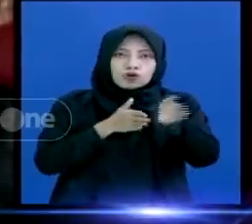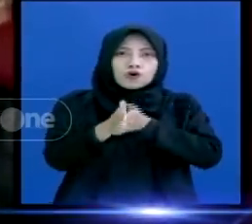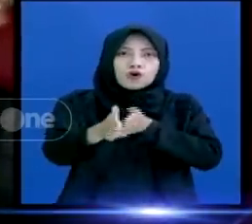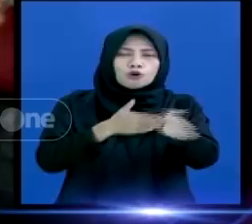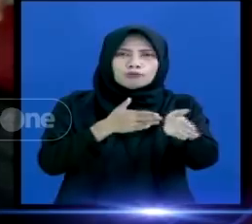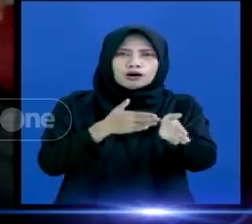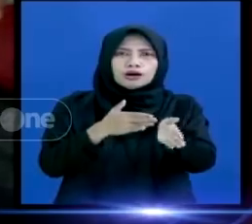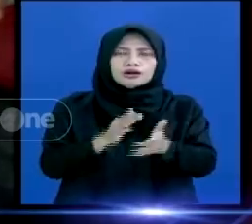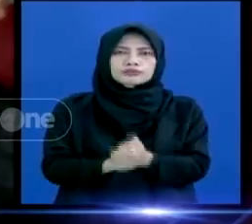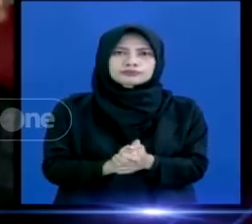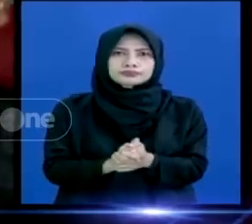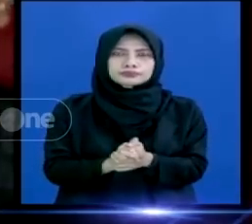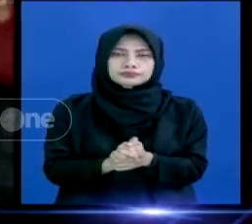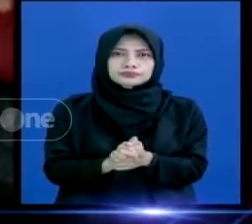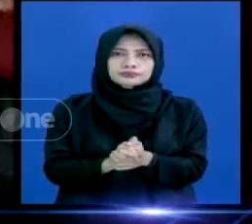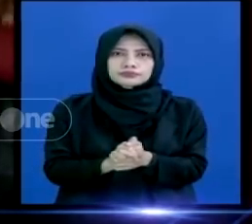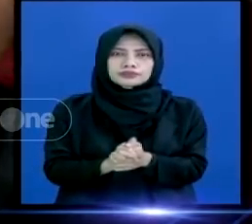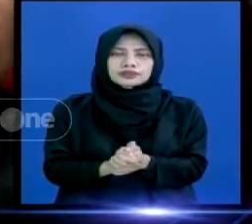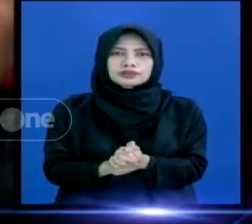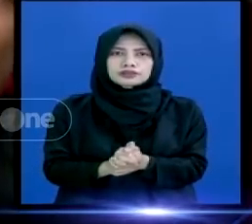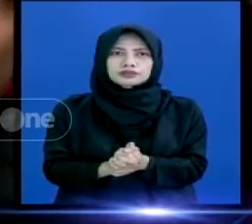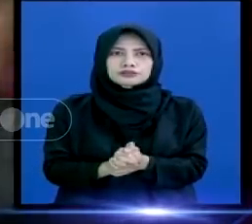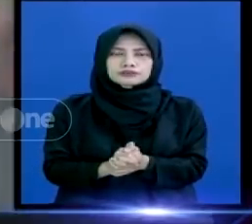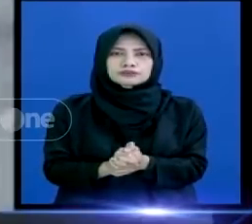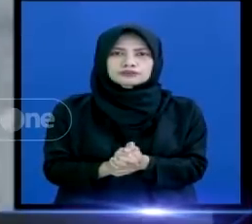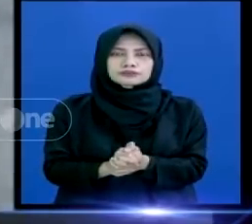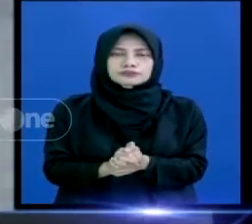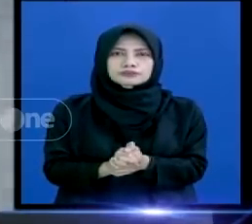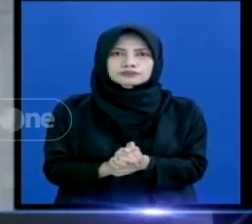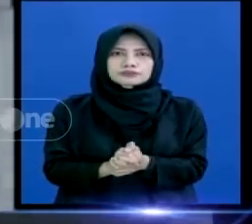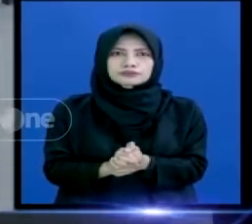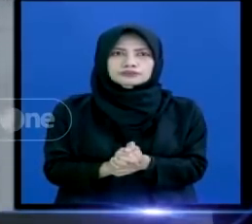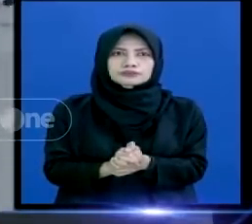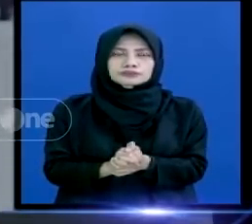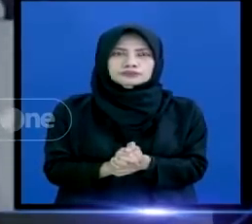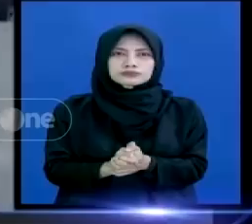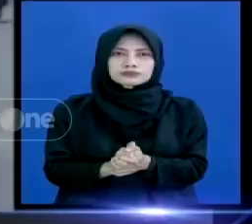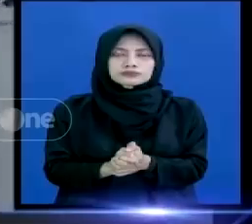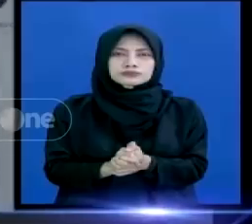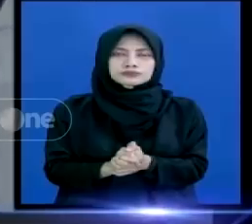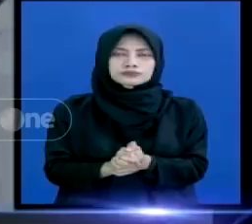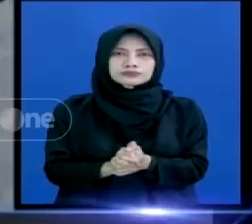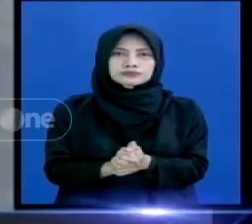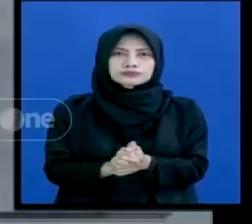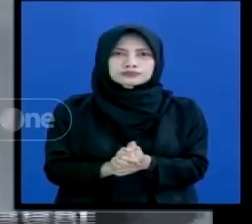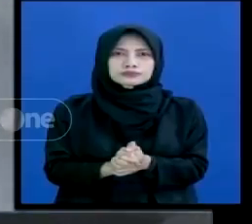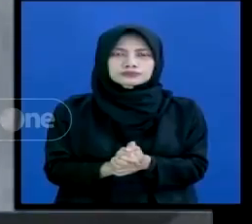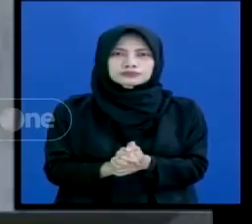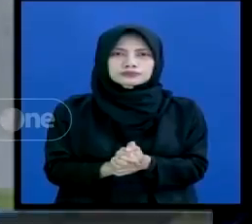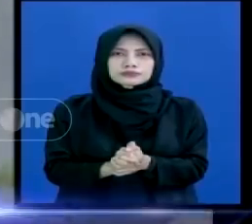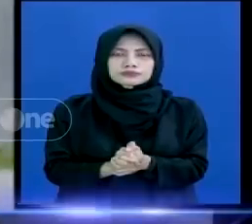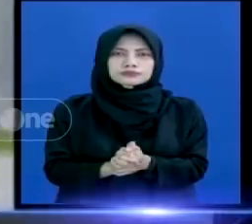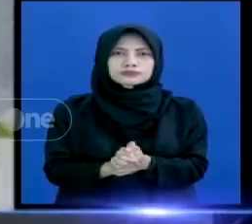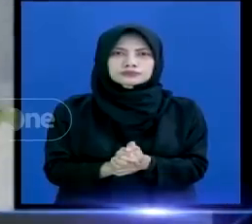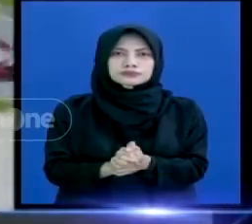biar diselamatkan dan dihasilkan begitu. Saat mengikuti balapan di sirkuit Sepang,